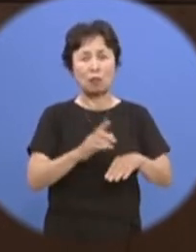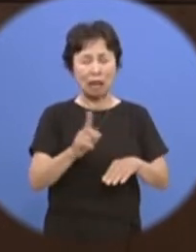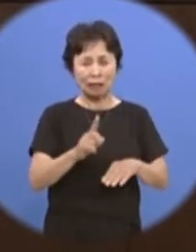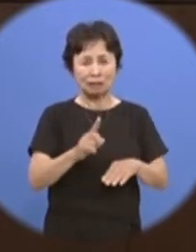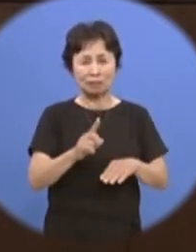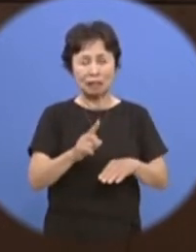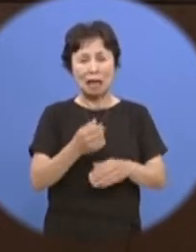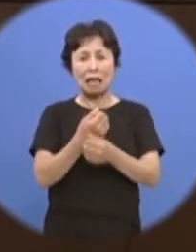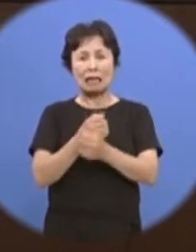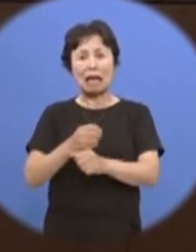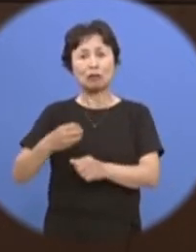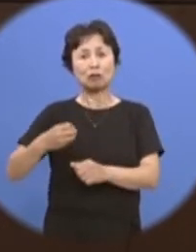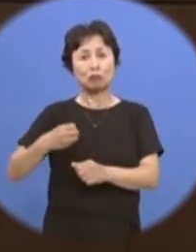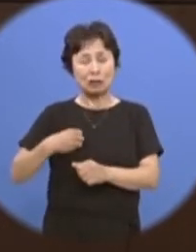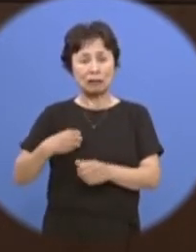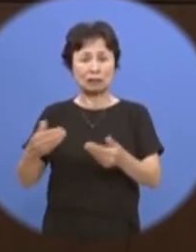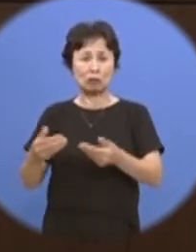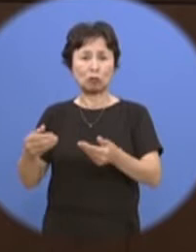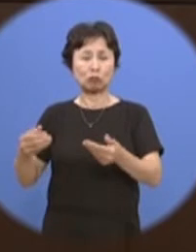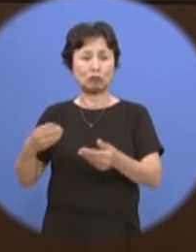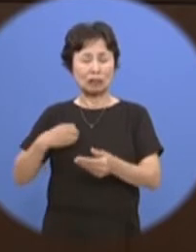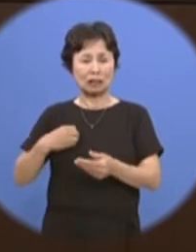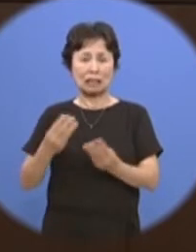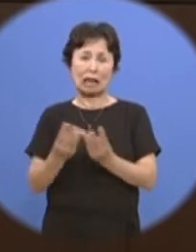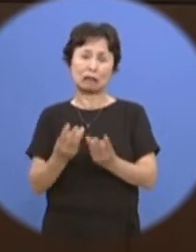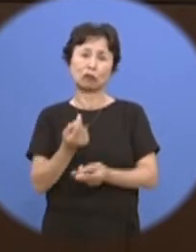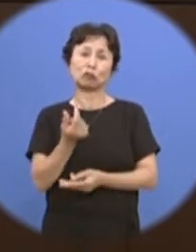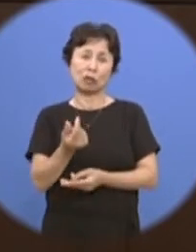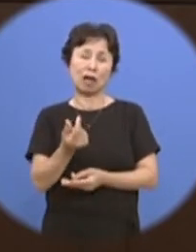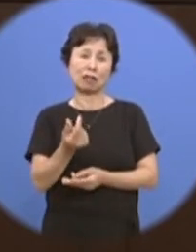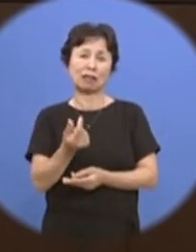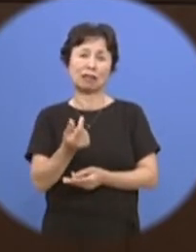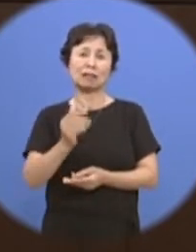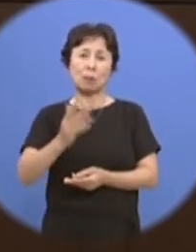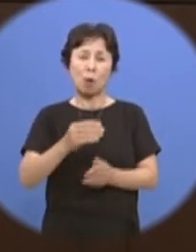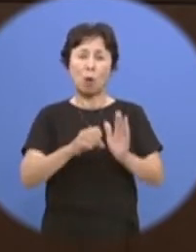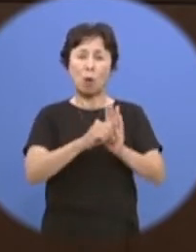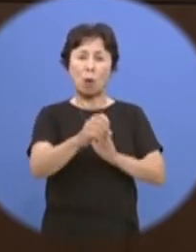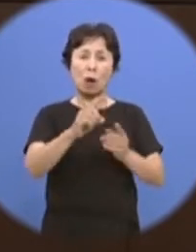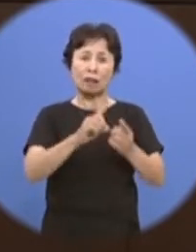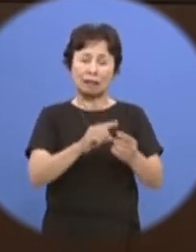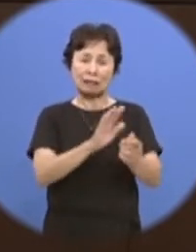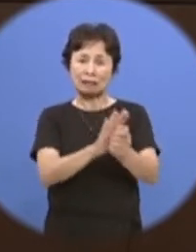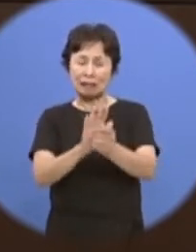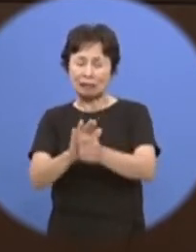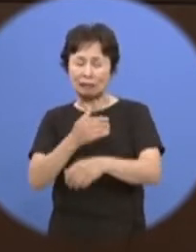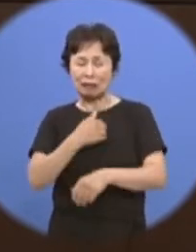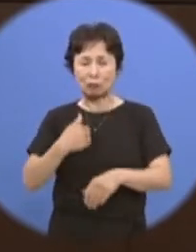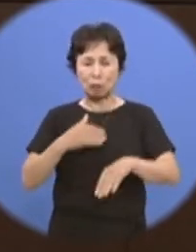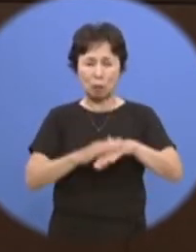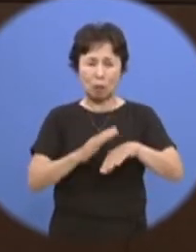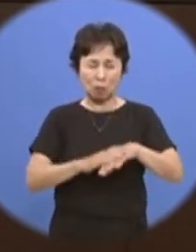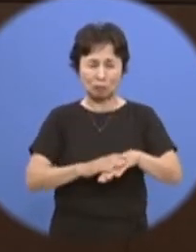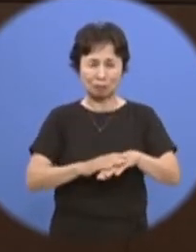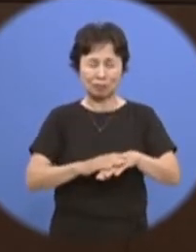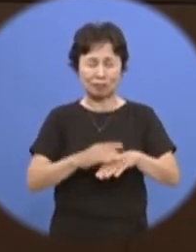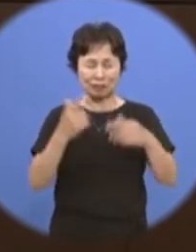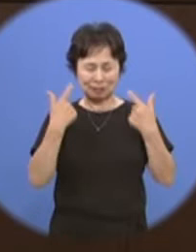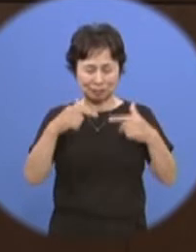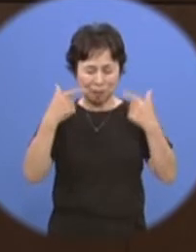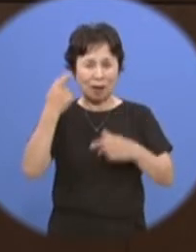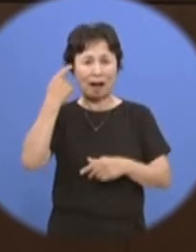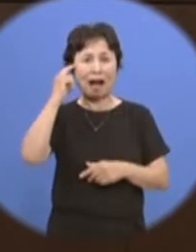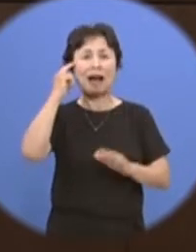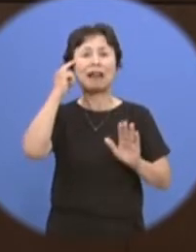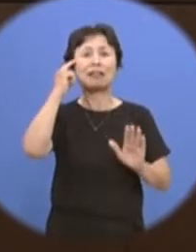員、少ない職員でですね、いかに効率よくその支援ができるかというのを日々考えているというところです。で、まあ、